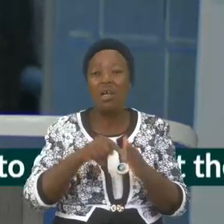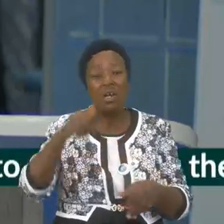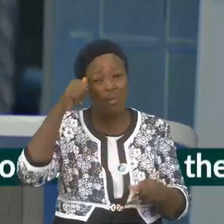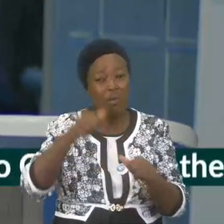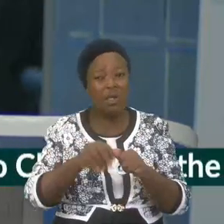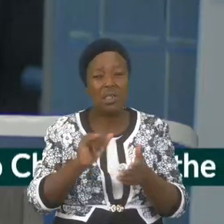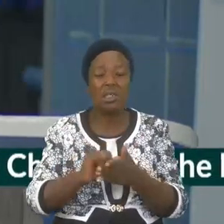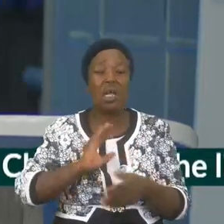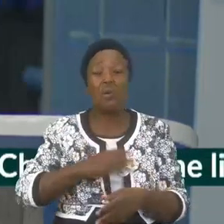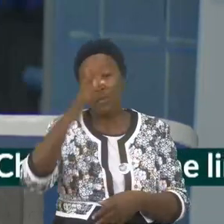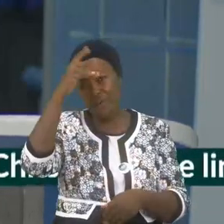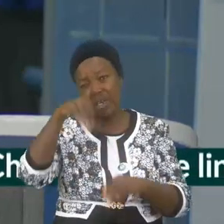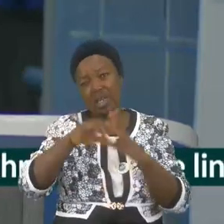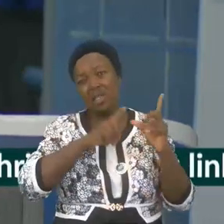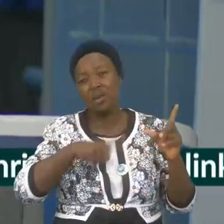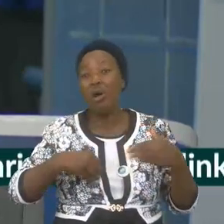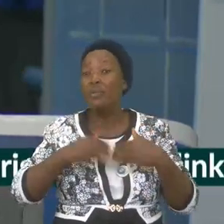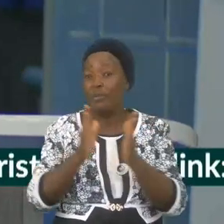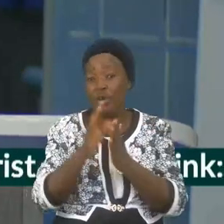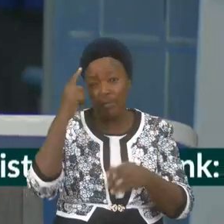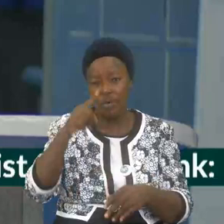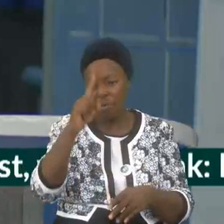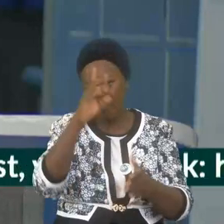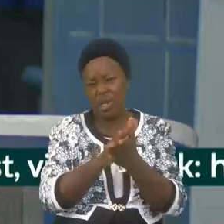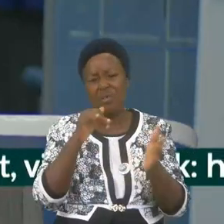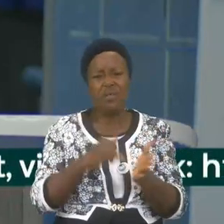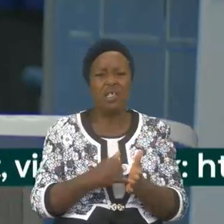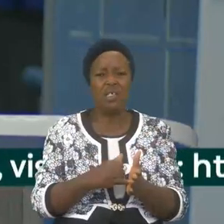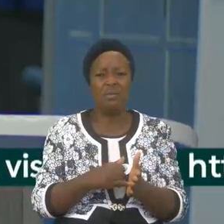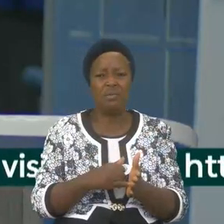Occupons-nous rapidement des convertis, s'il vous plaît.